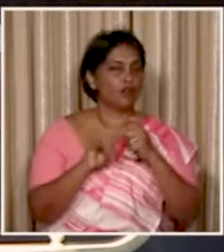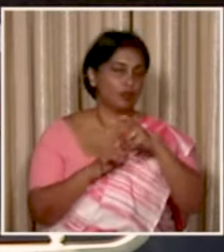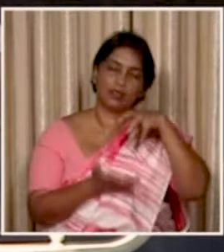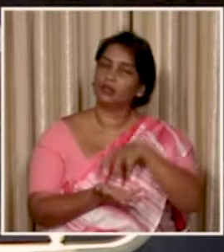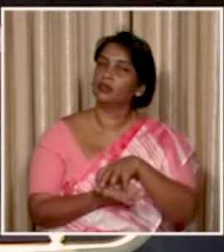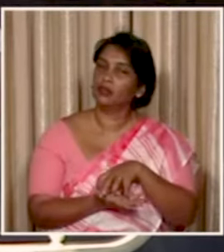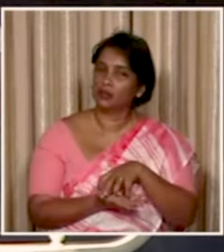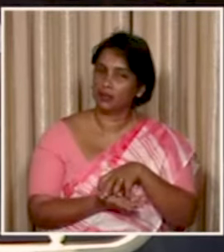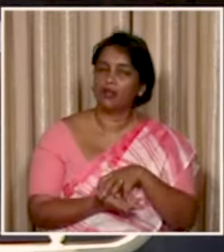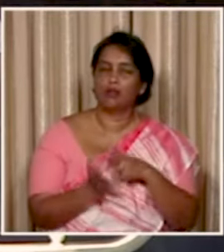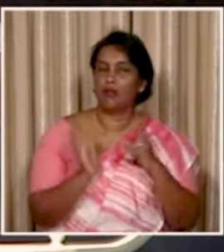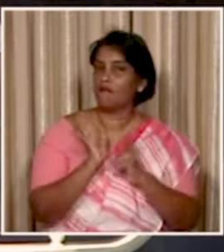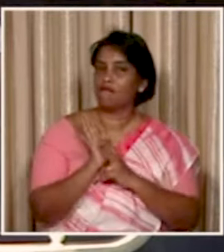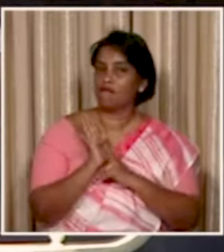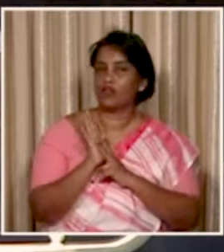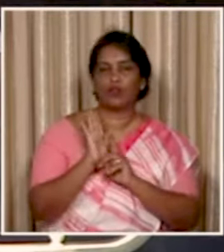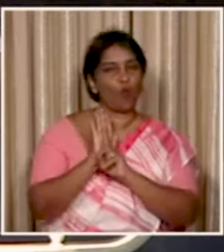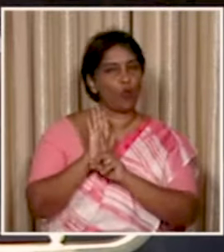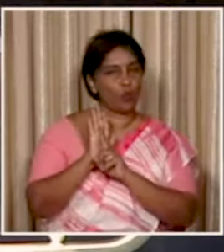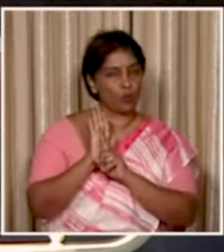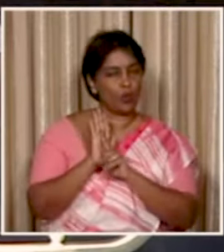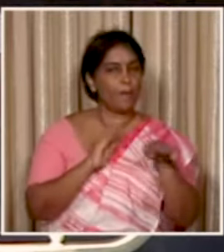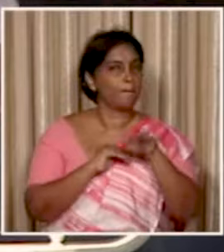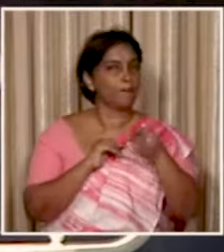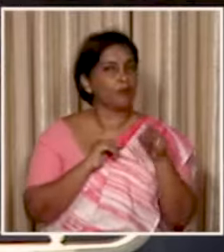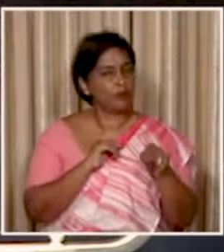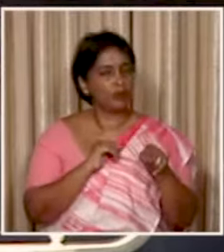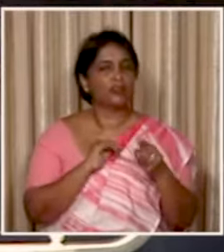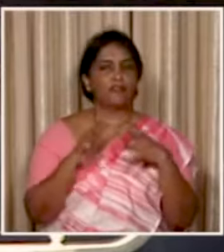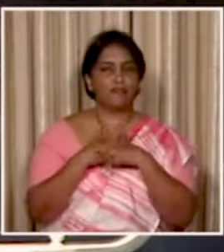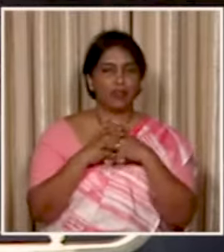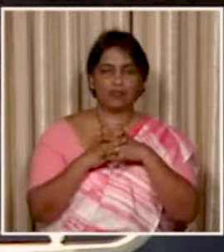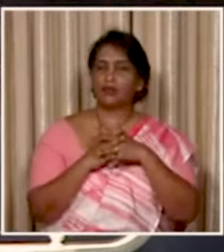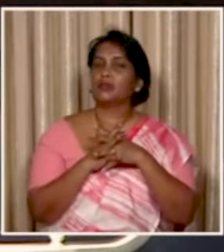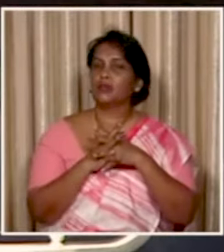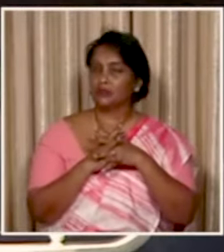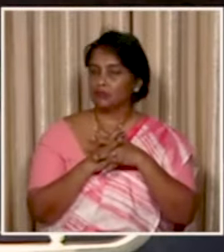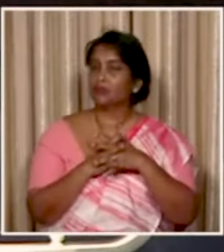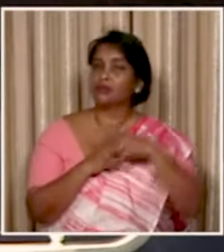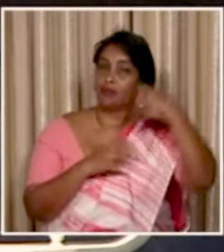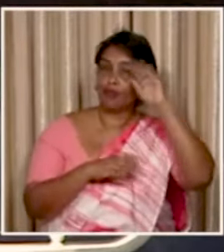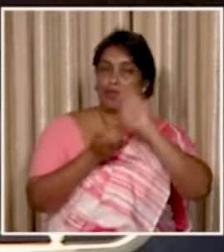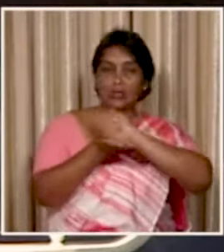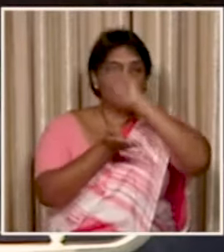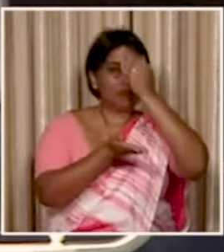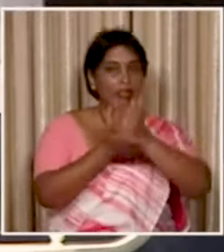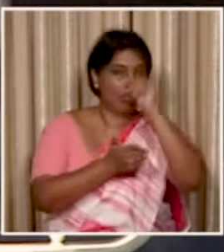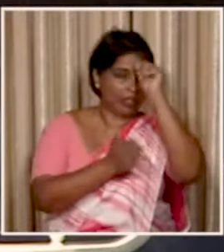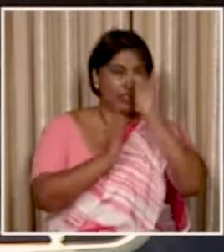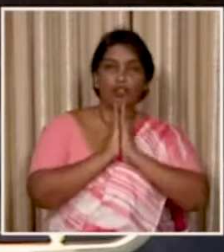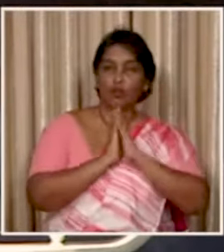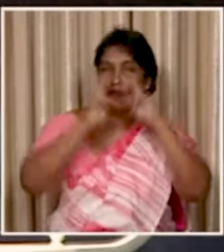வடக்கு பிரதேச செயலாளர் பிரிவில் உள்ள உளுமடு கிராம சேவர் பிரிவில் அமைந்துள்ள வடுக்குநாரிமலை ஆதிசிவன் ஆலயத்தினை நோக்கி பயணமாகி இருந்தேன். ஆலயத்திலிருந்து